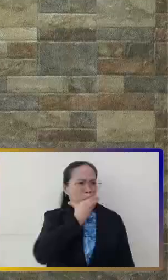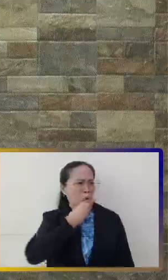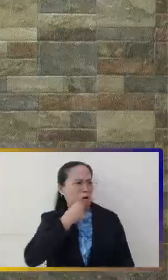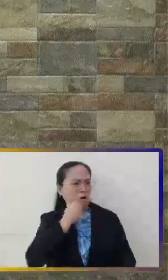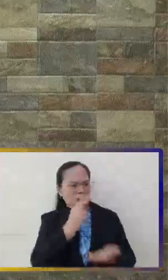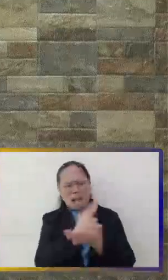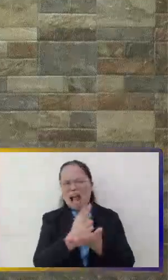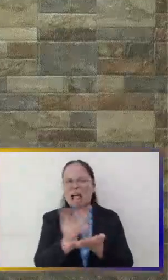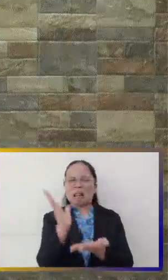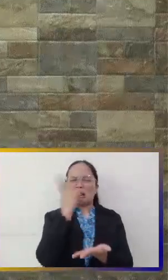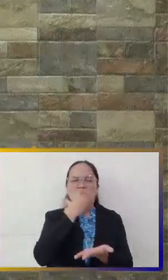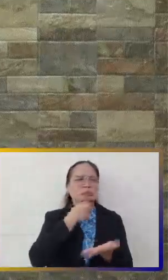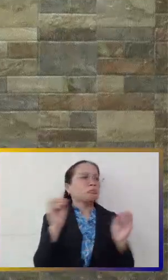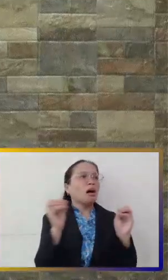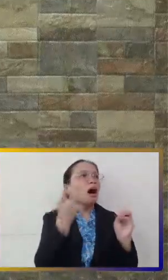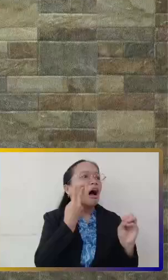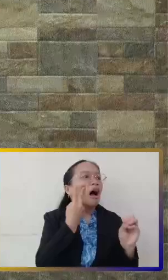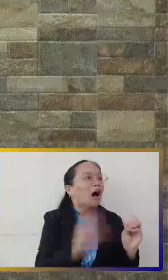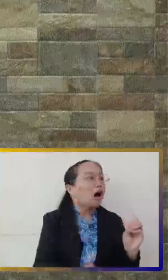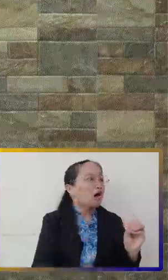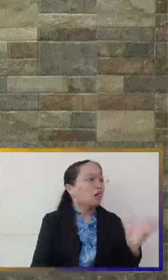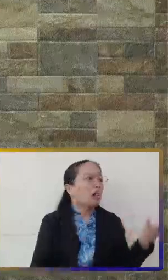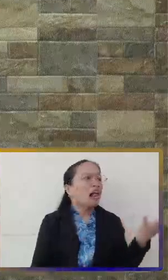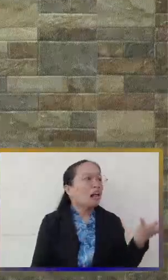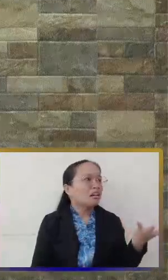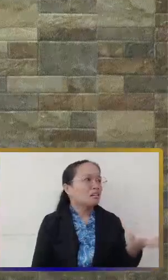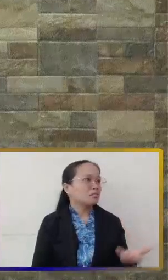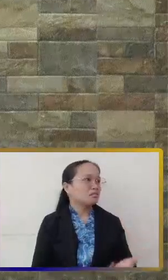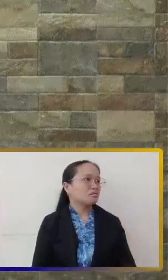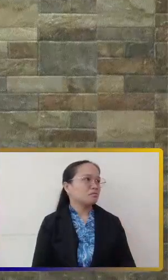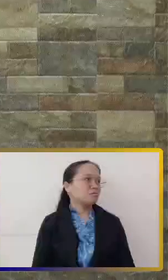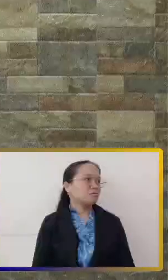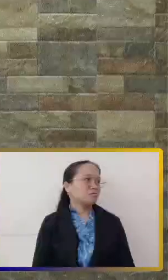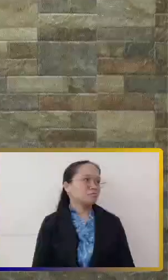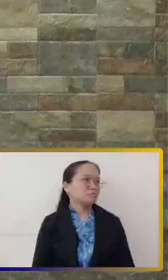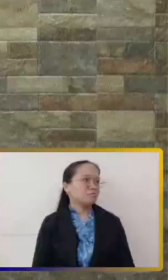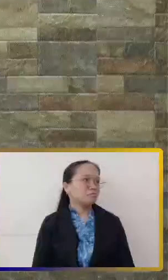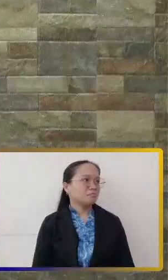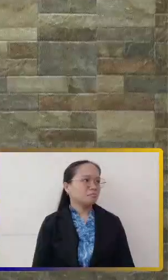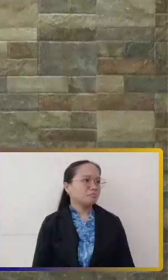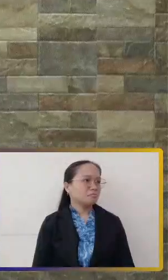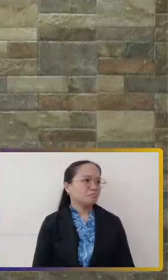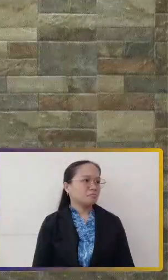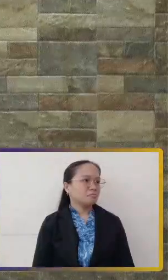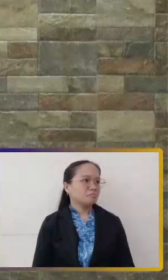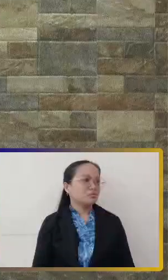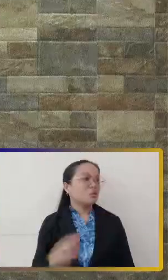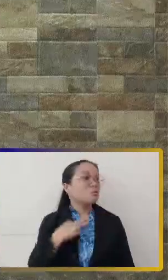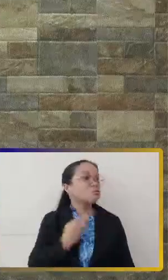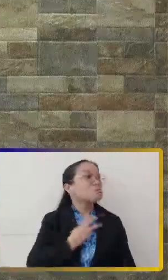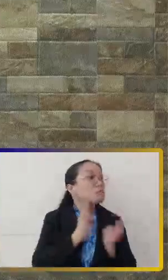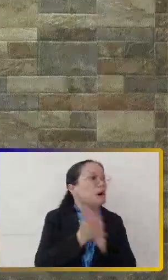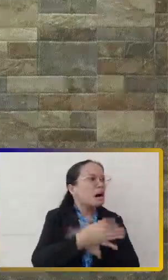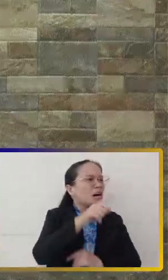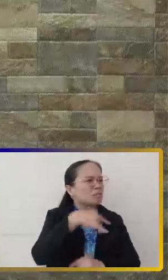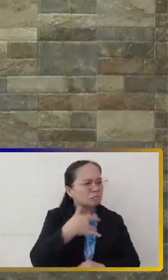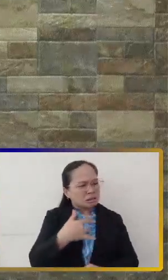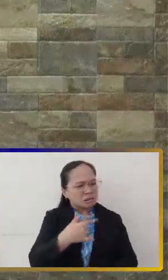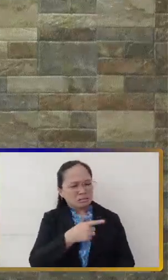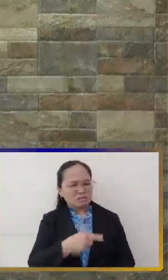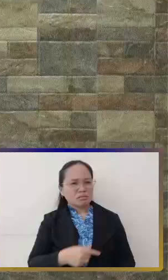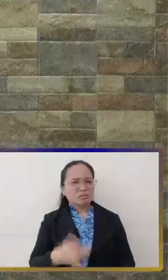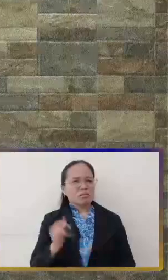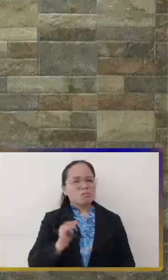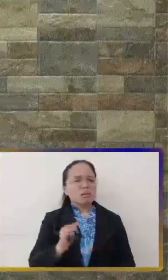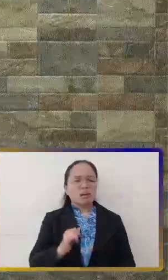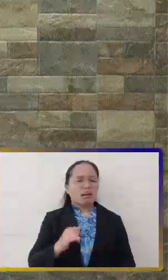sa isang kabanalan na ilalayo niya ang kanyang sarili sa kasalanan. Do you understand that? Listen